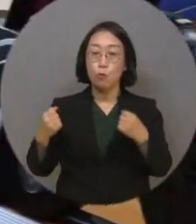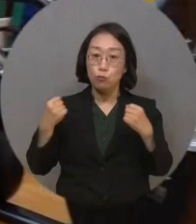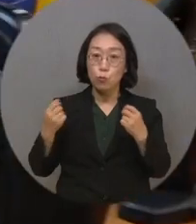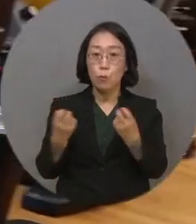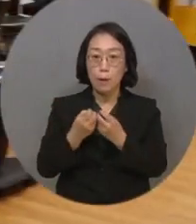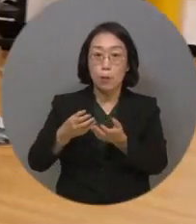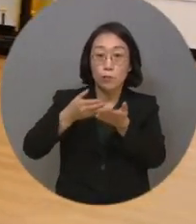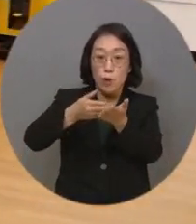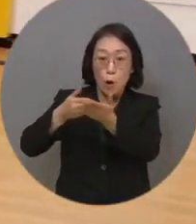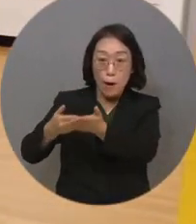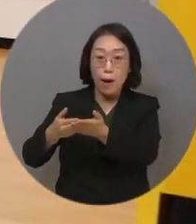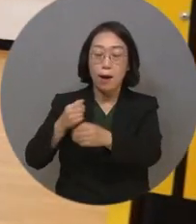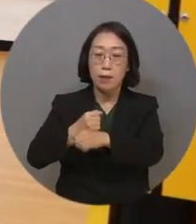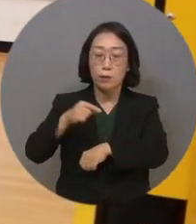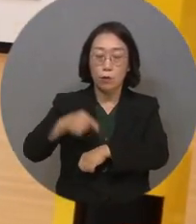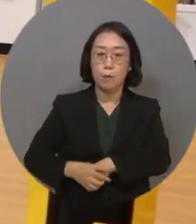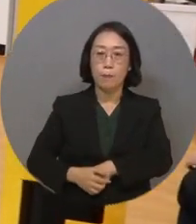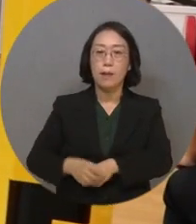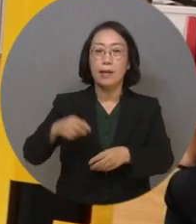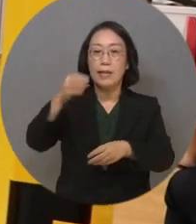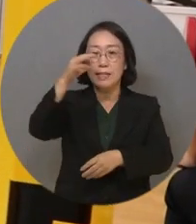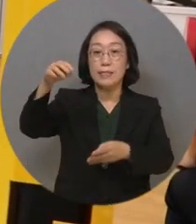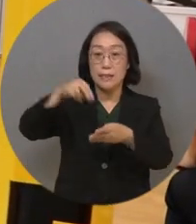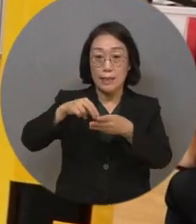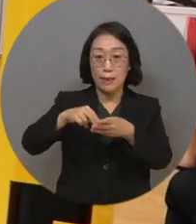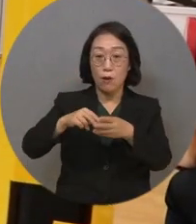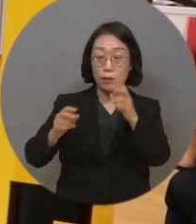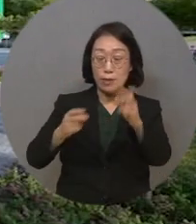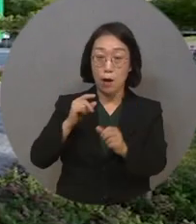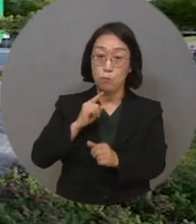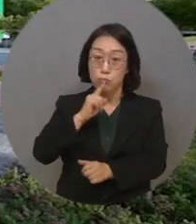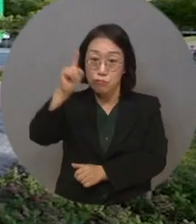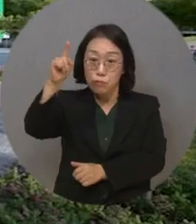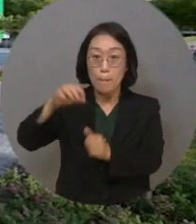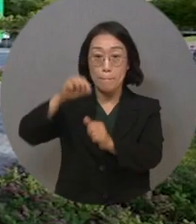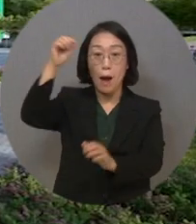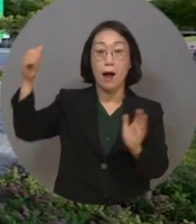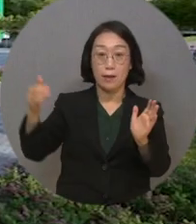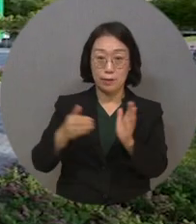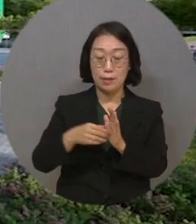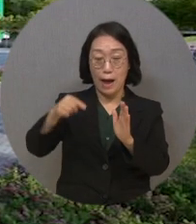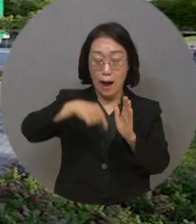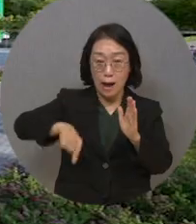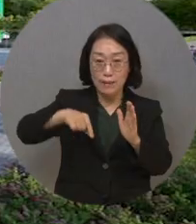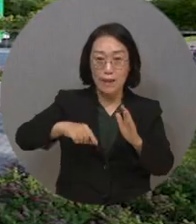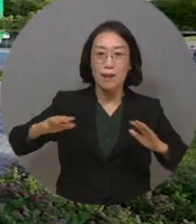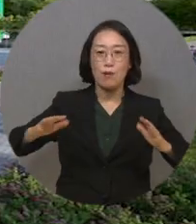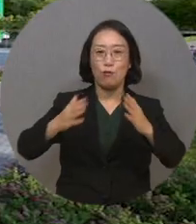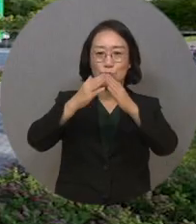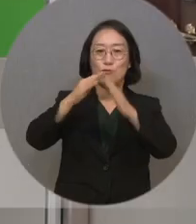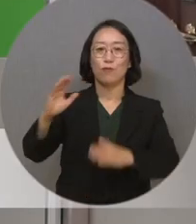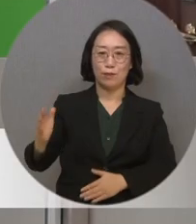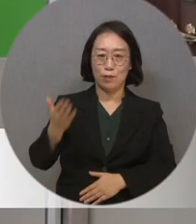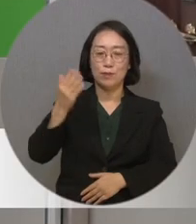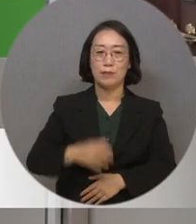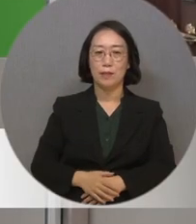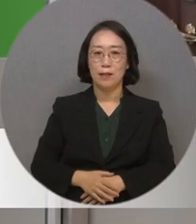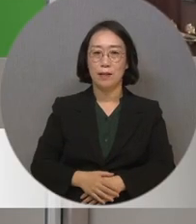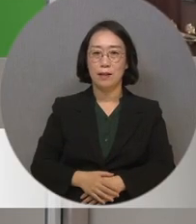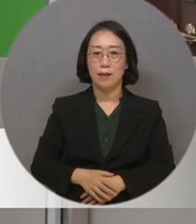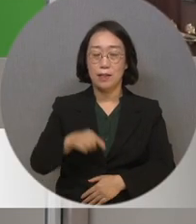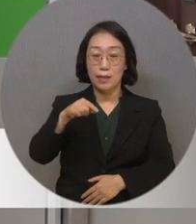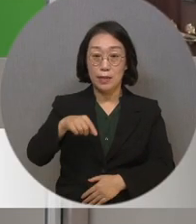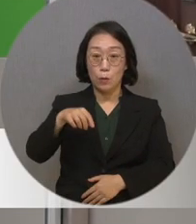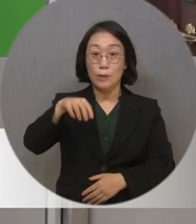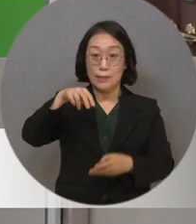2024년 장애인 체력 인증 센터 공무 사업에 선정돼 어울림 센터 내에 조성합니다 순천시